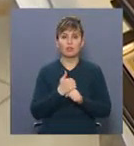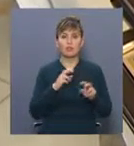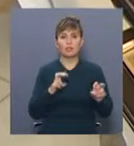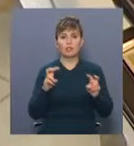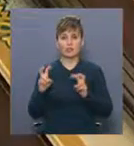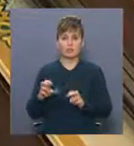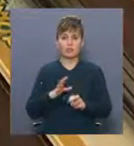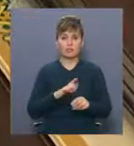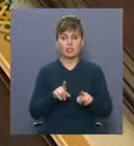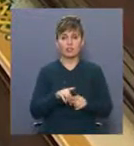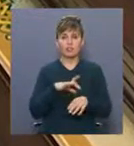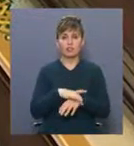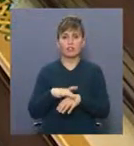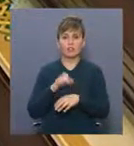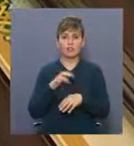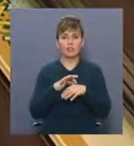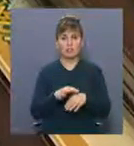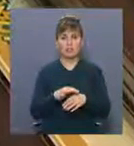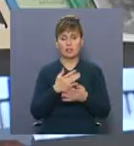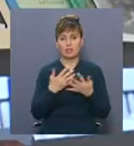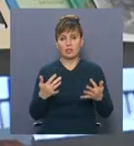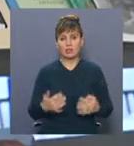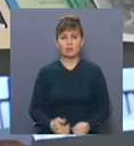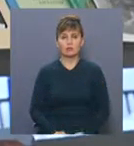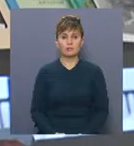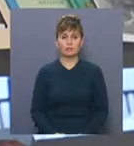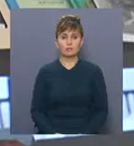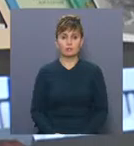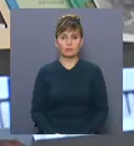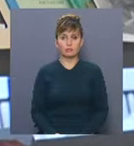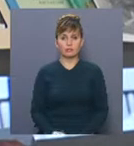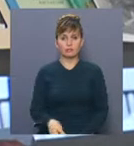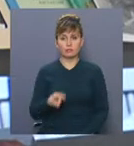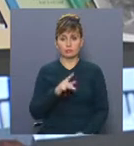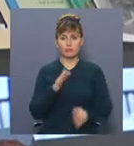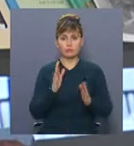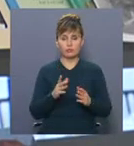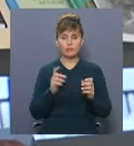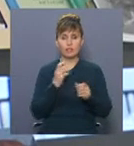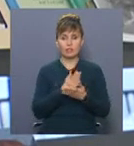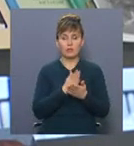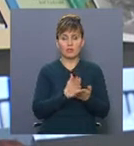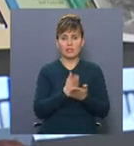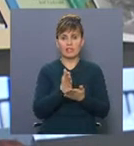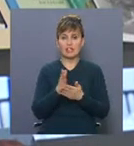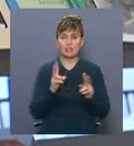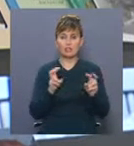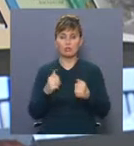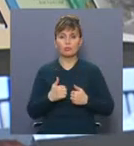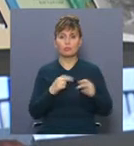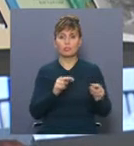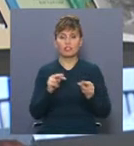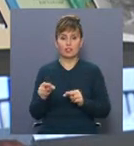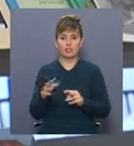отбора стали такие факторы, как видение автора и аналитика. В будущем мы, я думаю, будем менять критерии, что-то будем усиливать, что-то